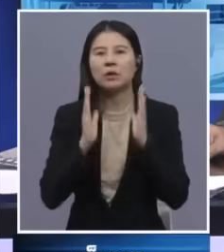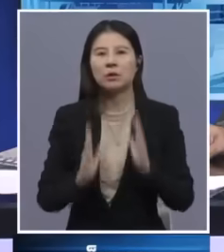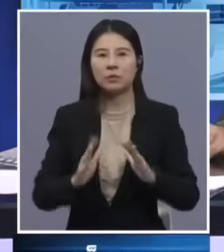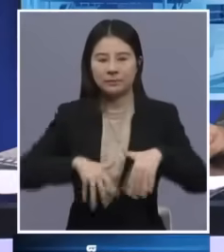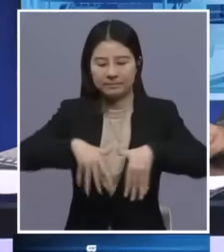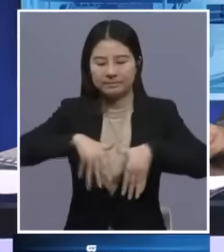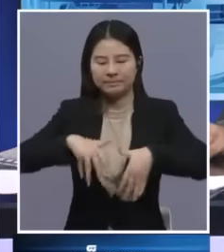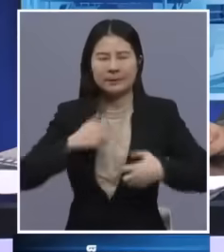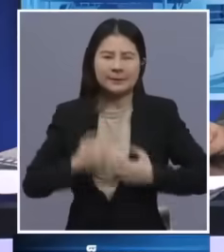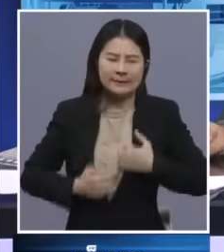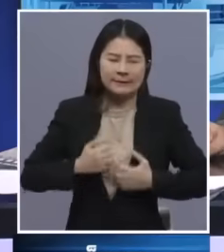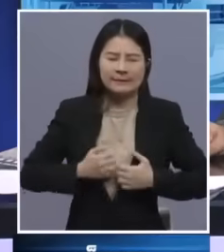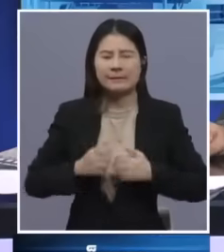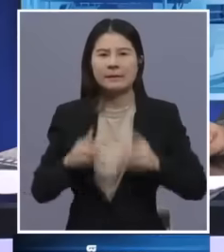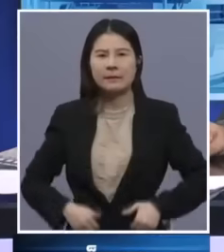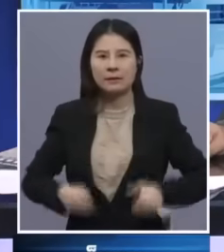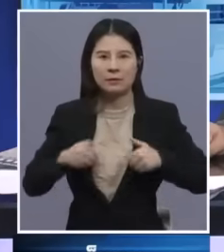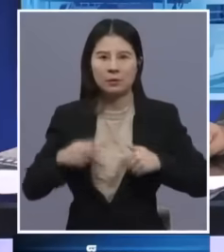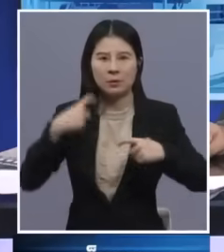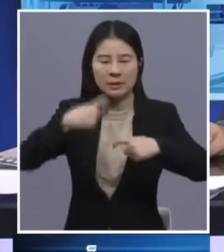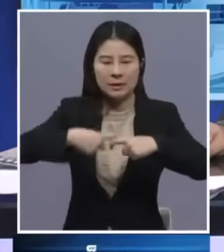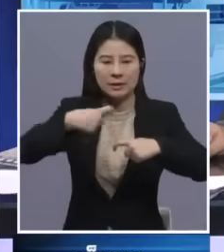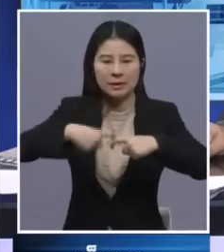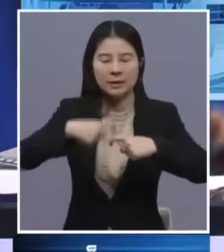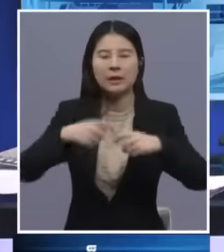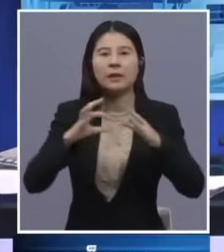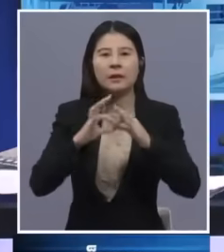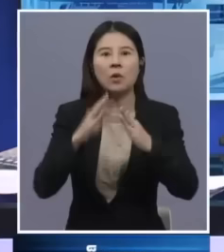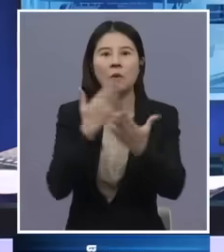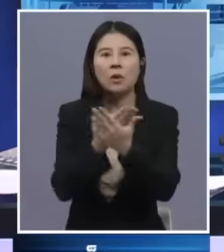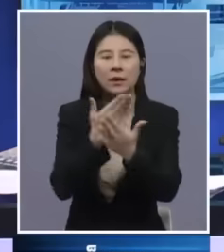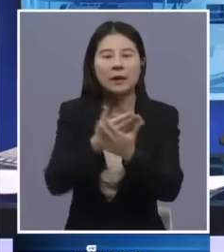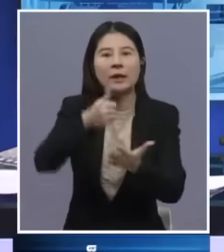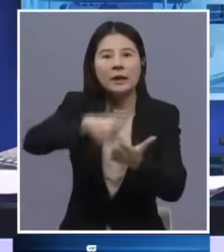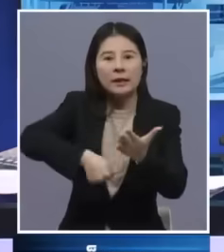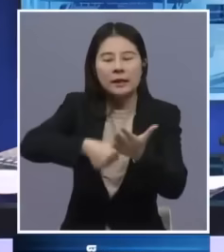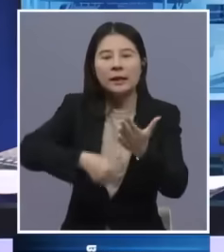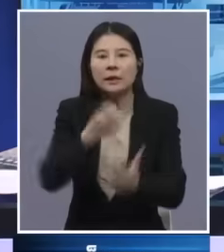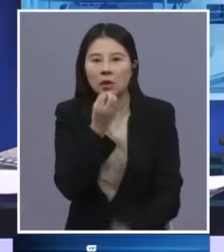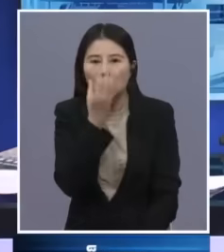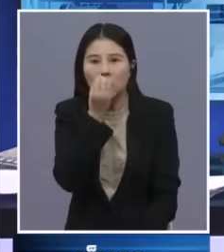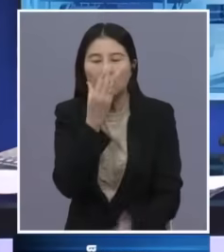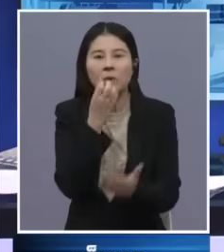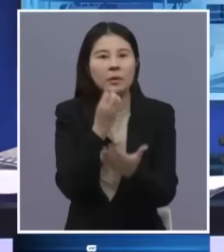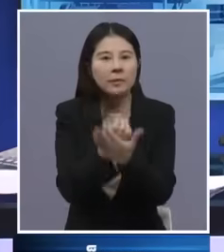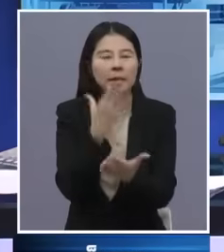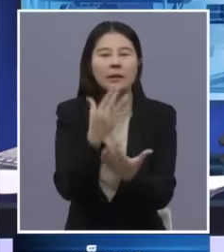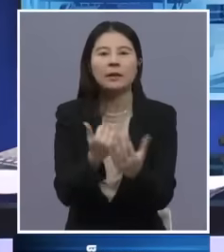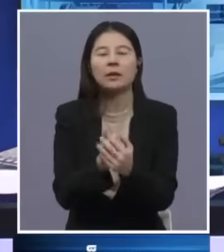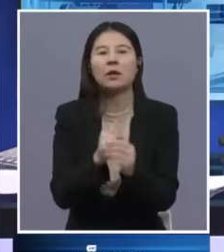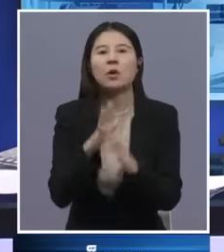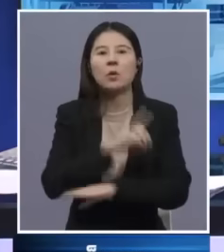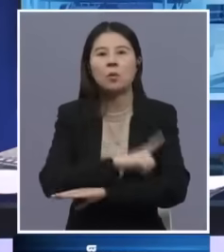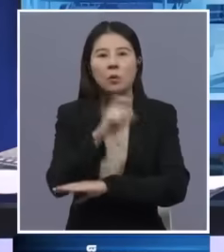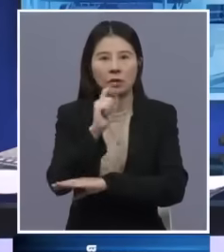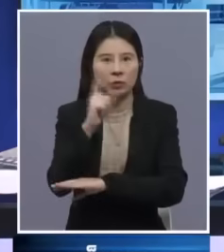ชนนะครับคุณผู้ชมจำกันได้ตั้งแต่ประกาศที่จะแก้หนี้นอกระบบก่อนใช่ไหม ค่ะ มันเกิดอะไรขึ้น ลงทะเบียนกันเนี่ยตั้งแต่วันศุกร์ที่ผ่